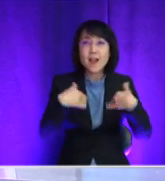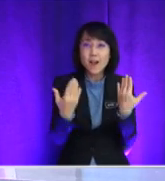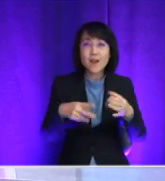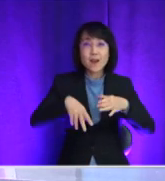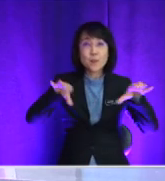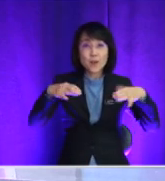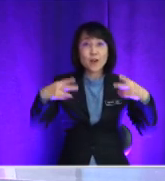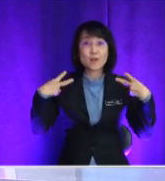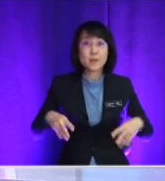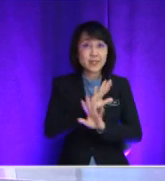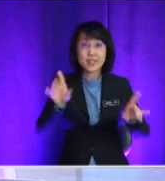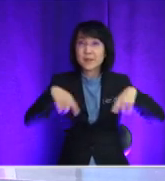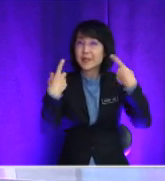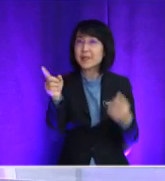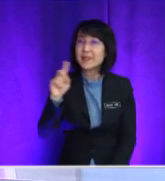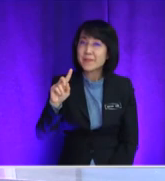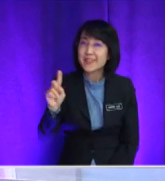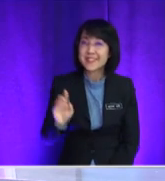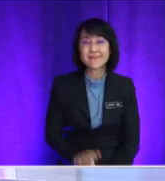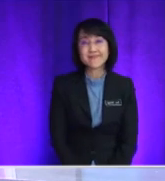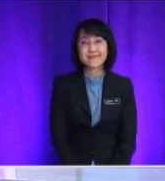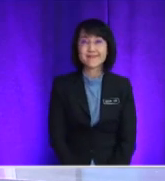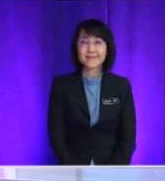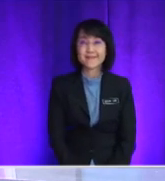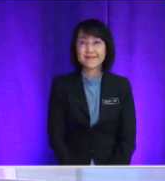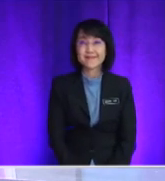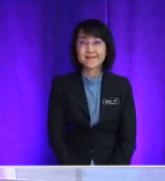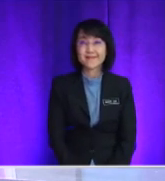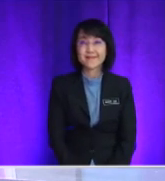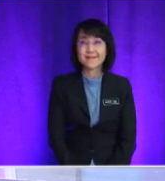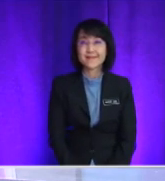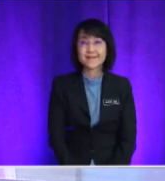rompinya kembali siapa ini hanya di slot menengah atas oke